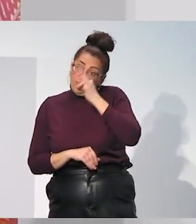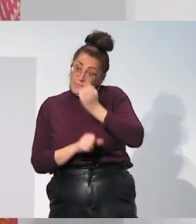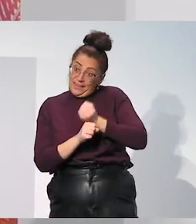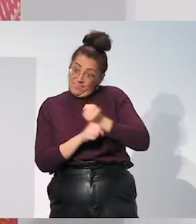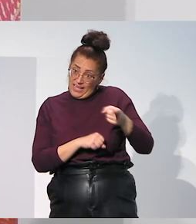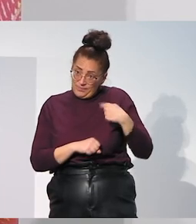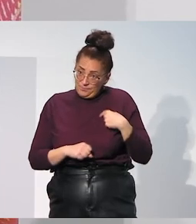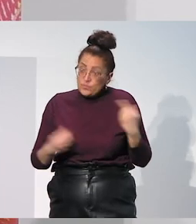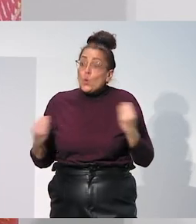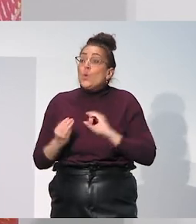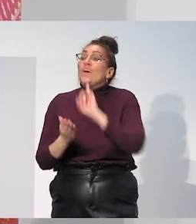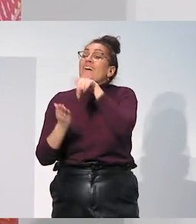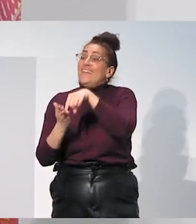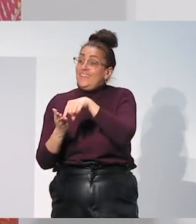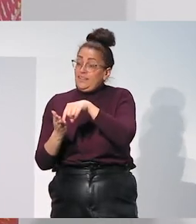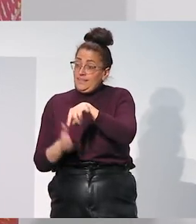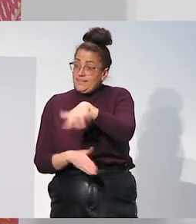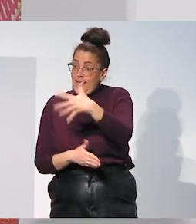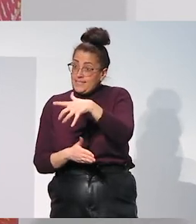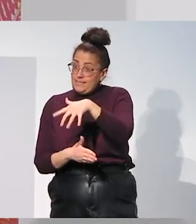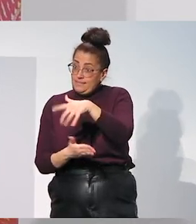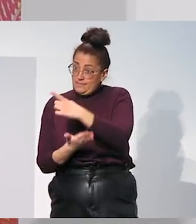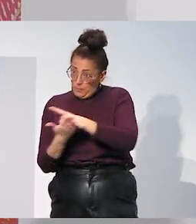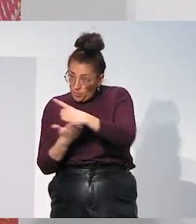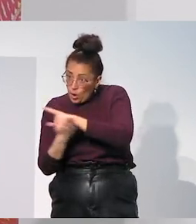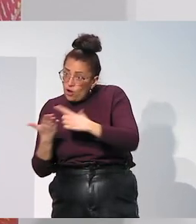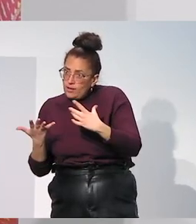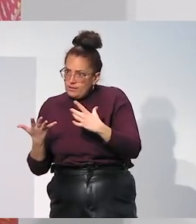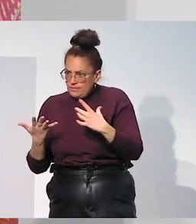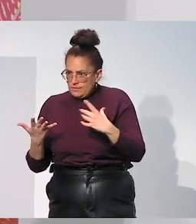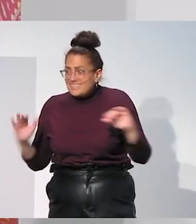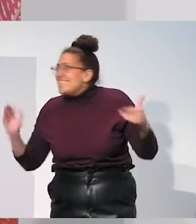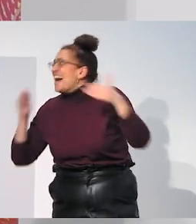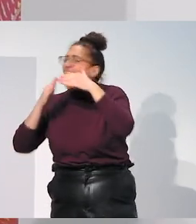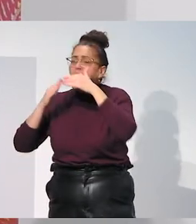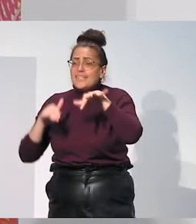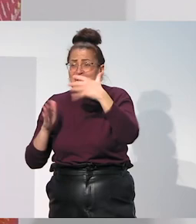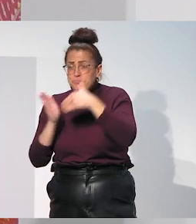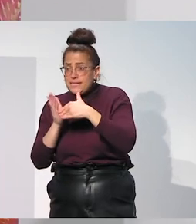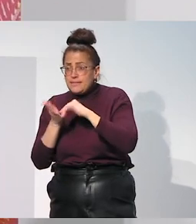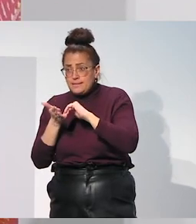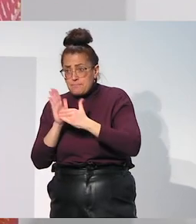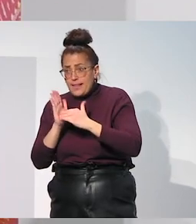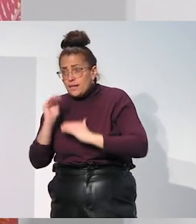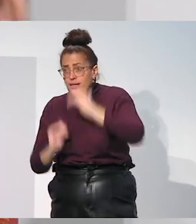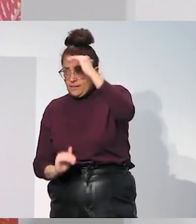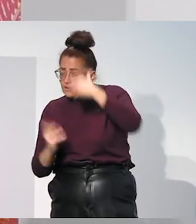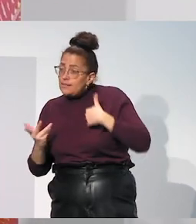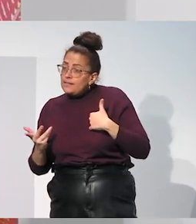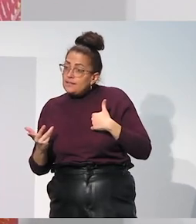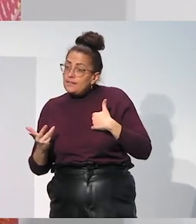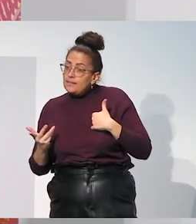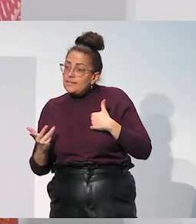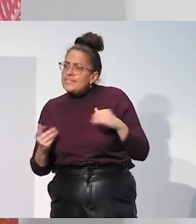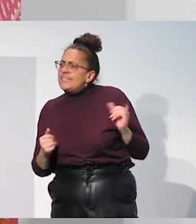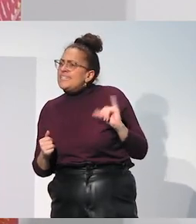Cantal, ça n'a pas le permis de conduire. Et elle est là, parce que sa mère, qui est une femme, encore une fois, une maîtresse femme, sa mère a insisté pour qu'elle le